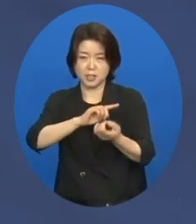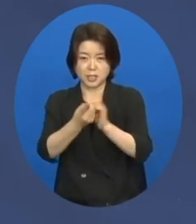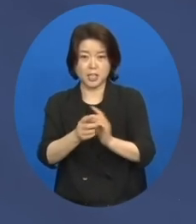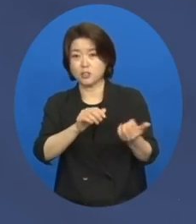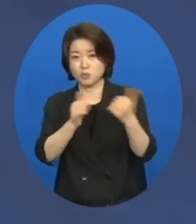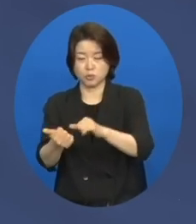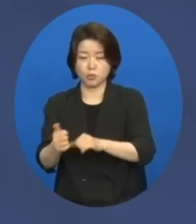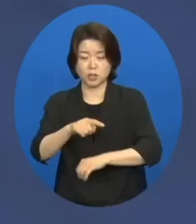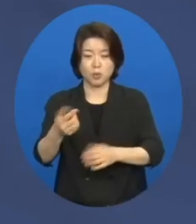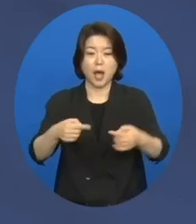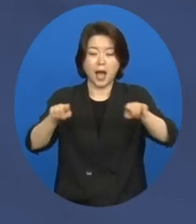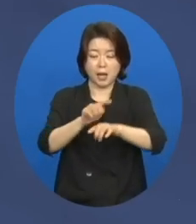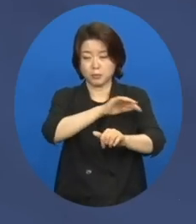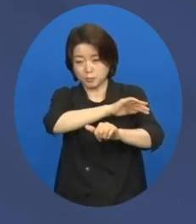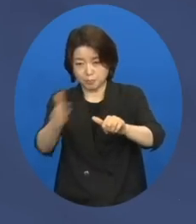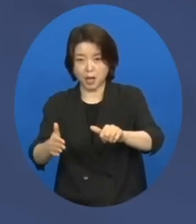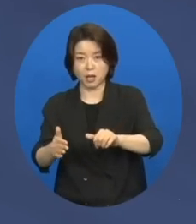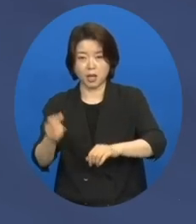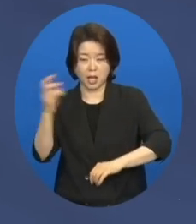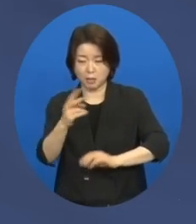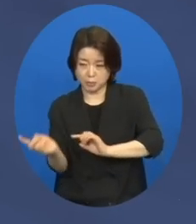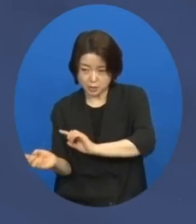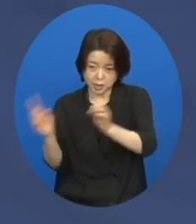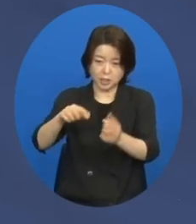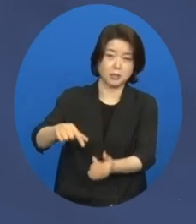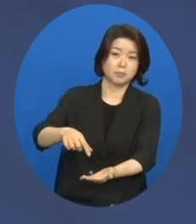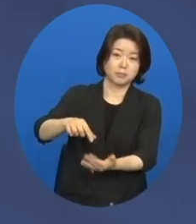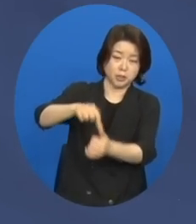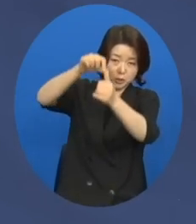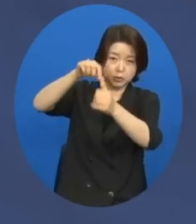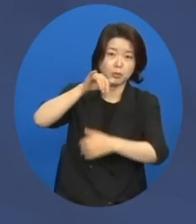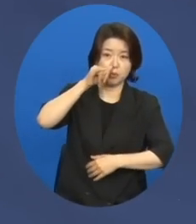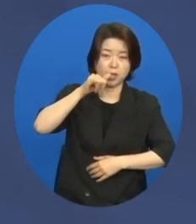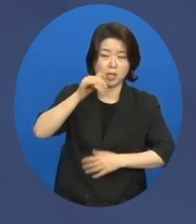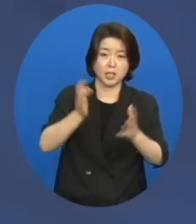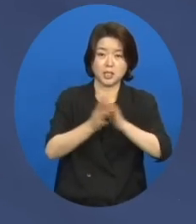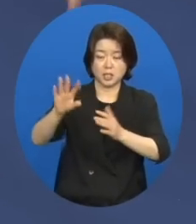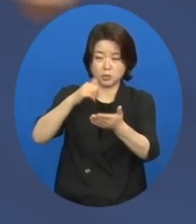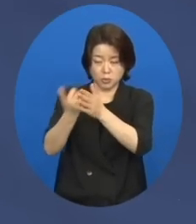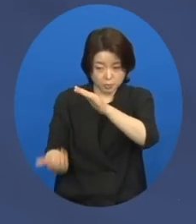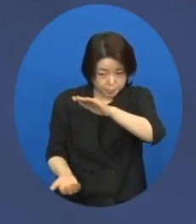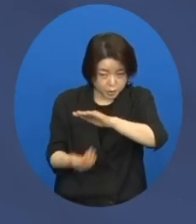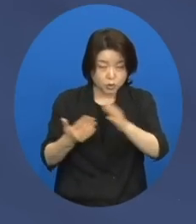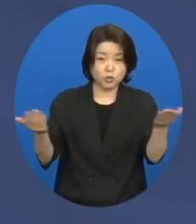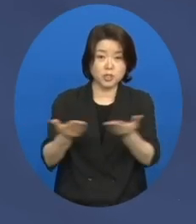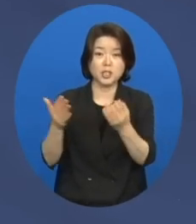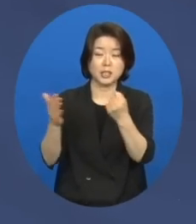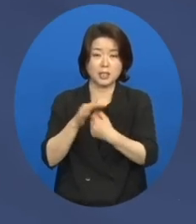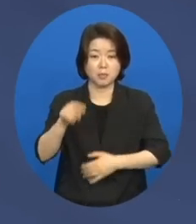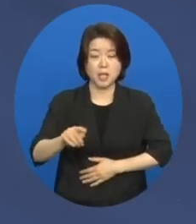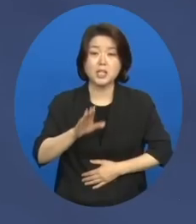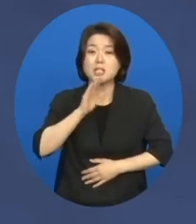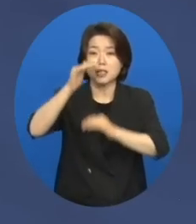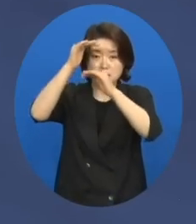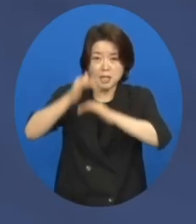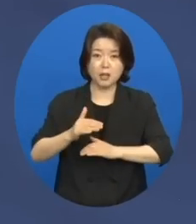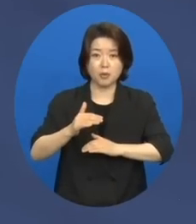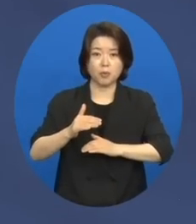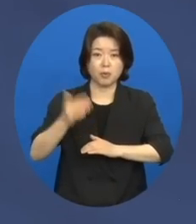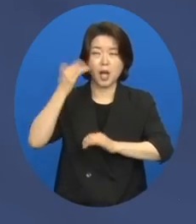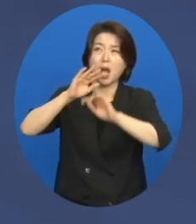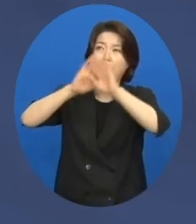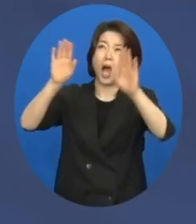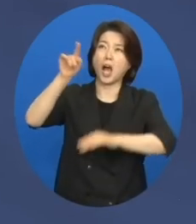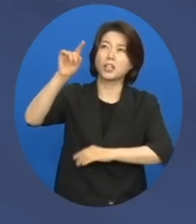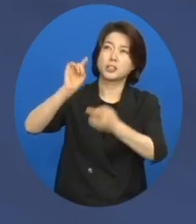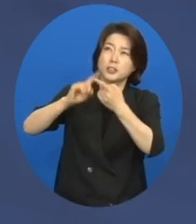함께 장사되었다가 함께 다시 일으키신 예수 그리스도가 이루신 일 때문에 너는 이 사실을 하늘이 하늘인